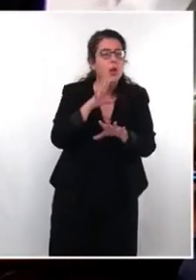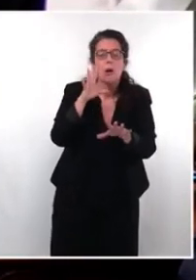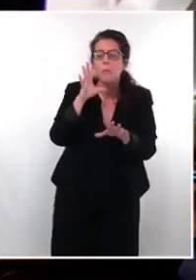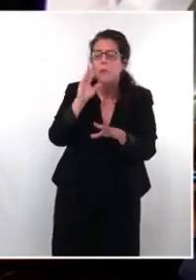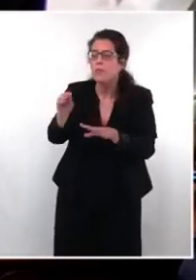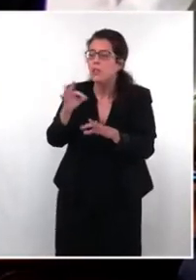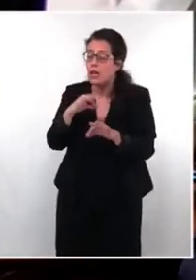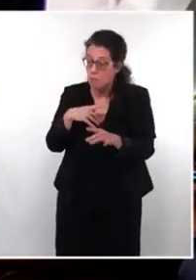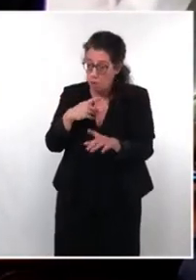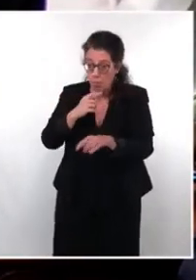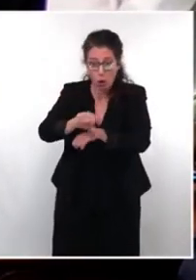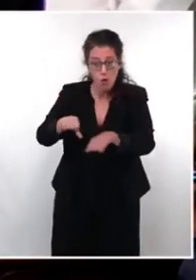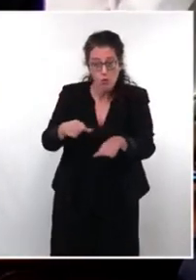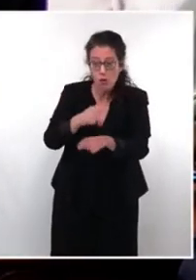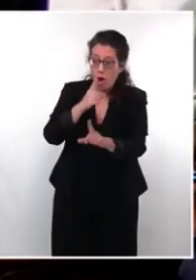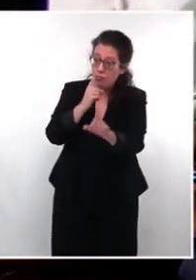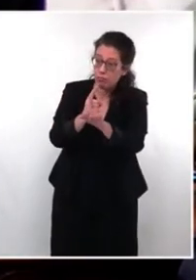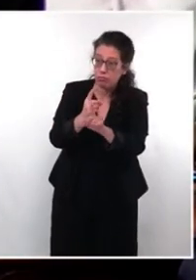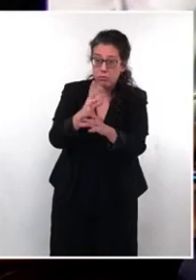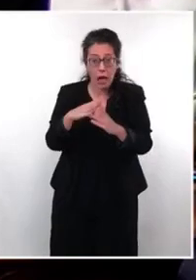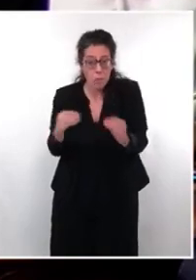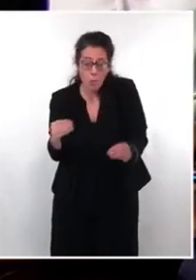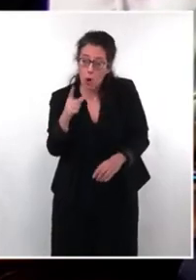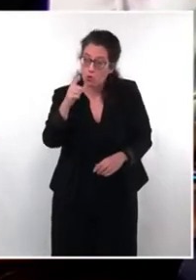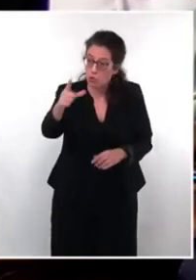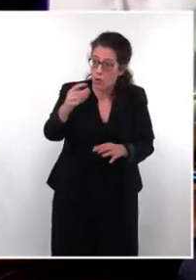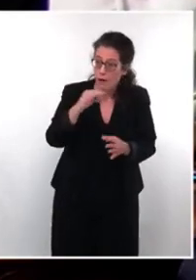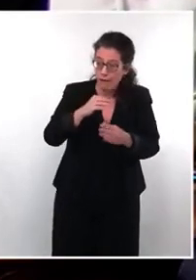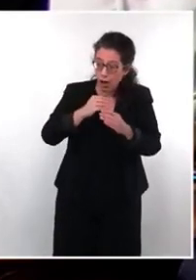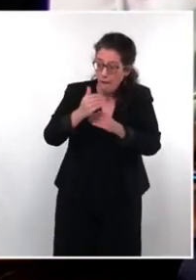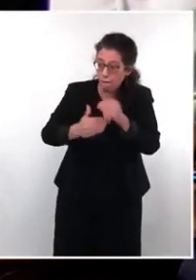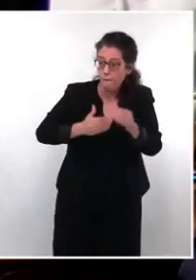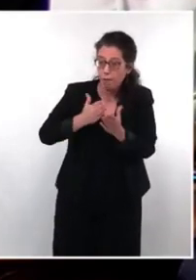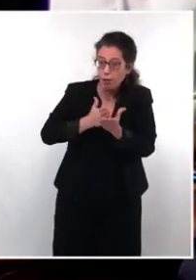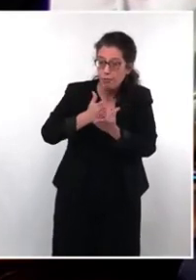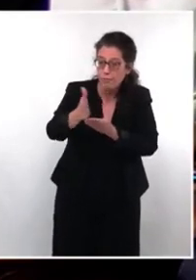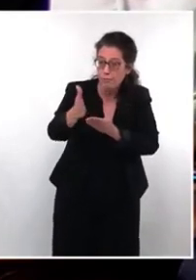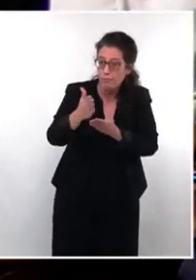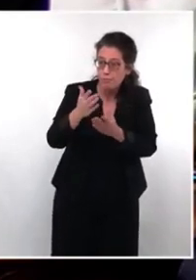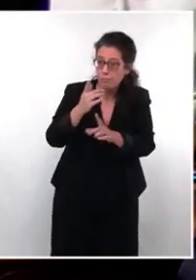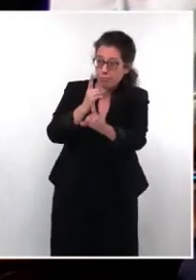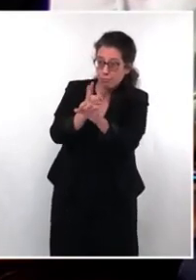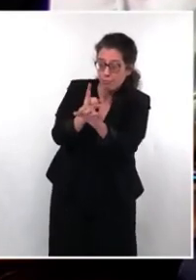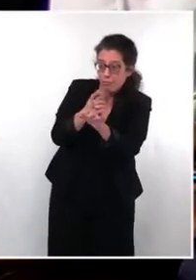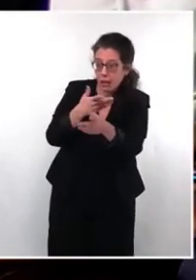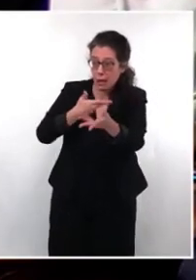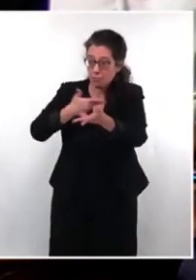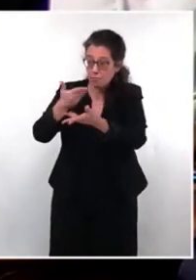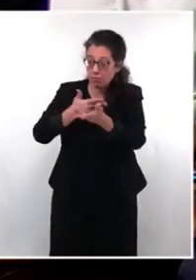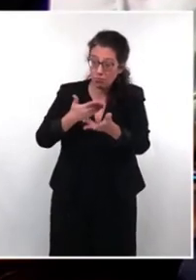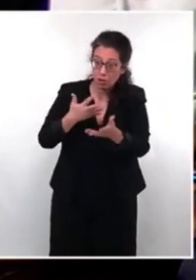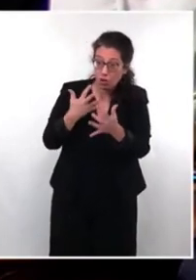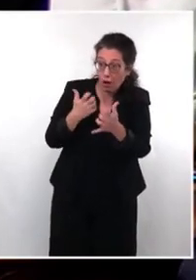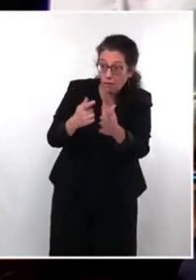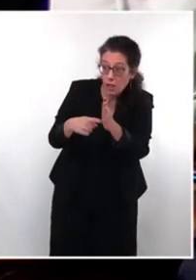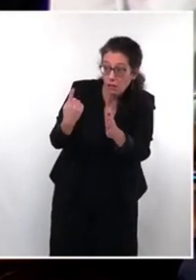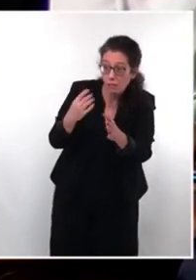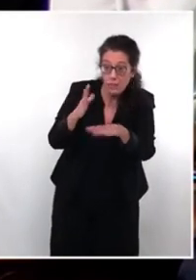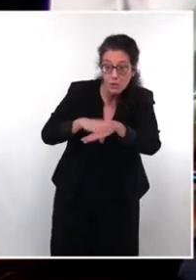jusque dans votre bureau, pour discuter très sereinement et très calmement de ma feuille de route. Je suis à la veille d'avoir ce genre de relation aujourd'hui avec vous, pourtant, j'aimerais bien les avoir, mais je n'ai même pas un rendez-vous dans votre bureau.